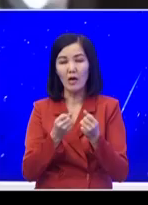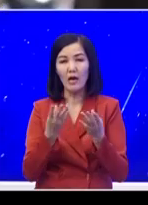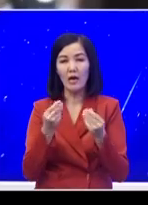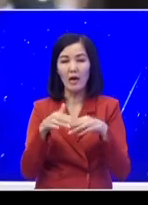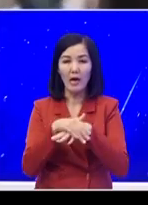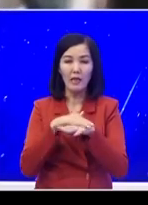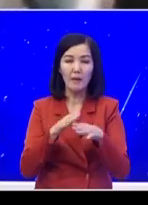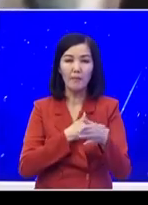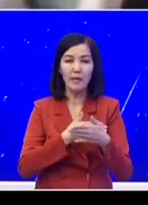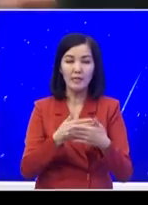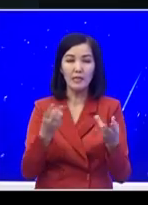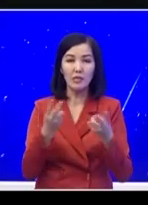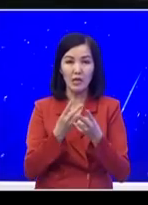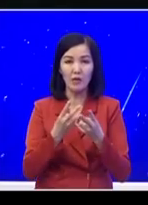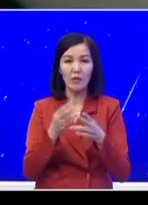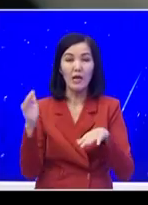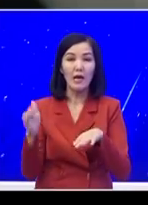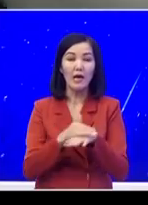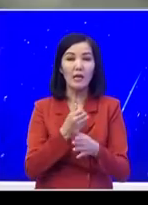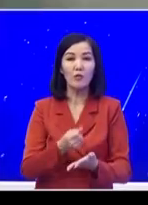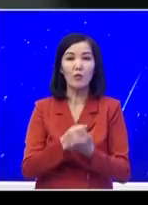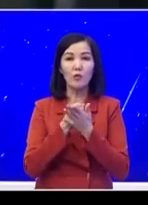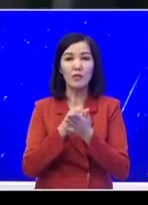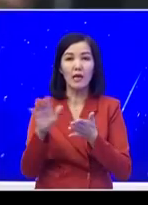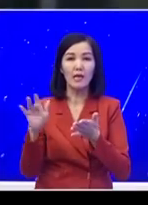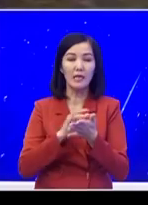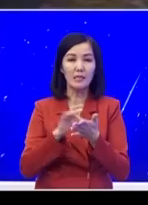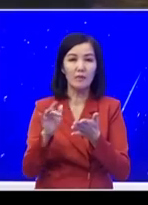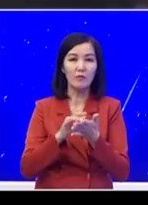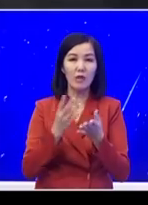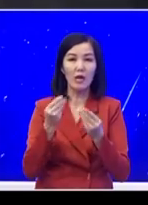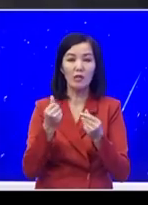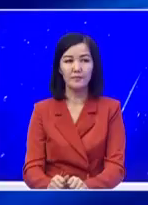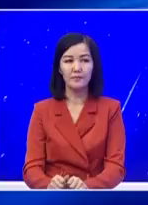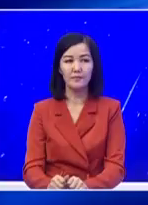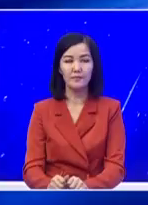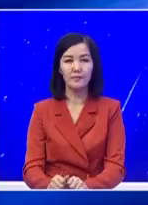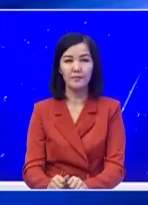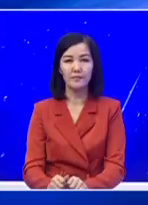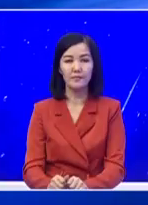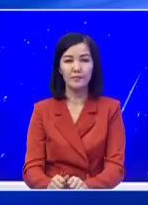жұмылдырмақ. Қайырлы істі қолдағысы келетіндер мына есепшоттарға қаржы құйса болады.